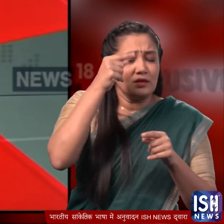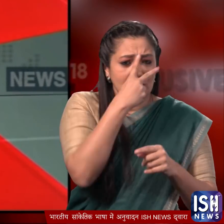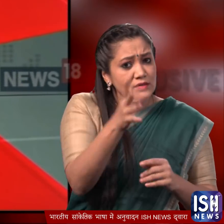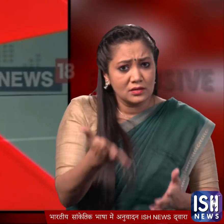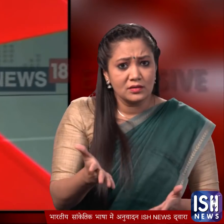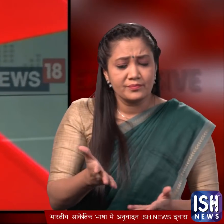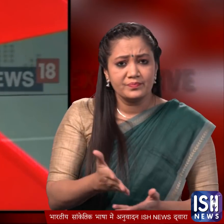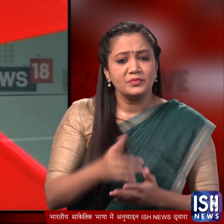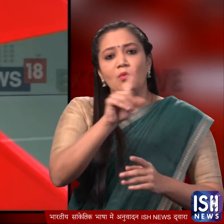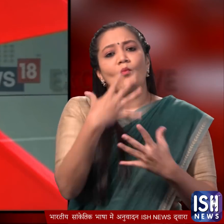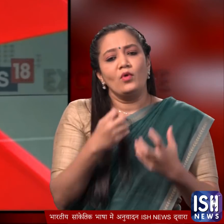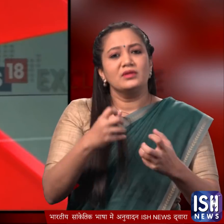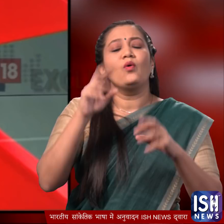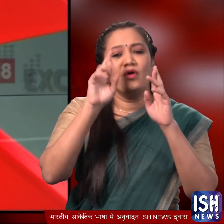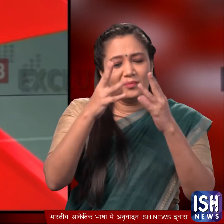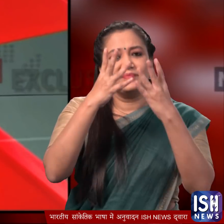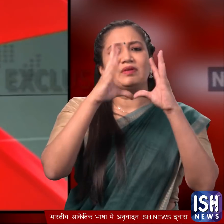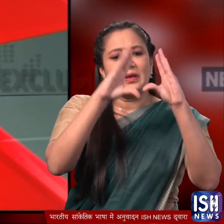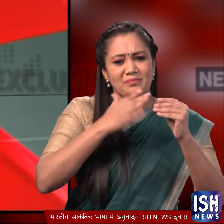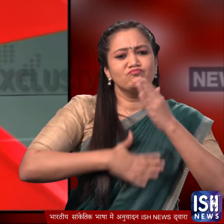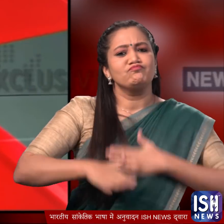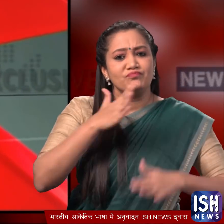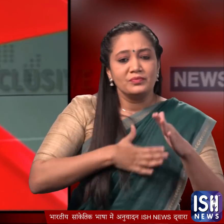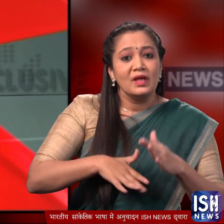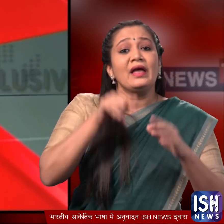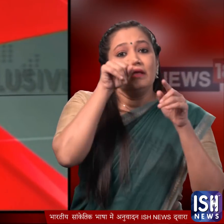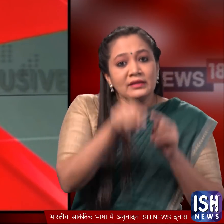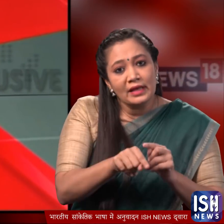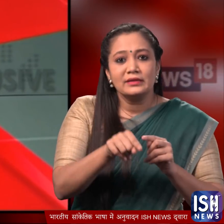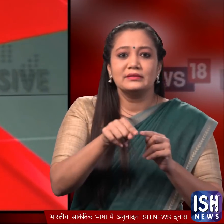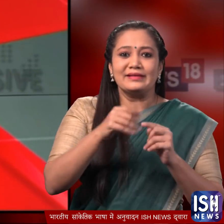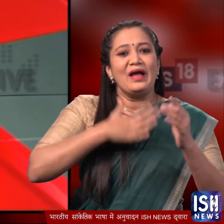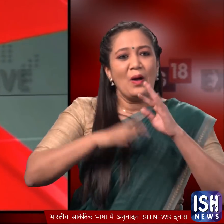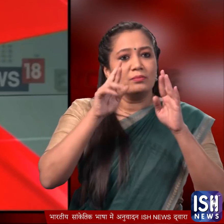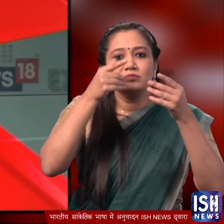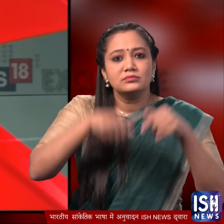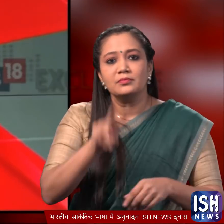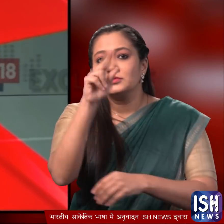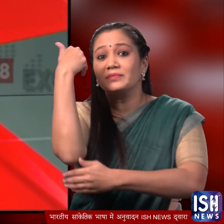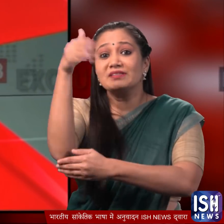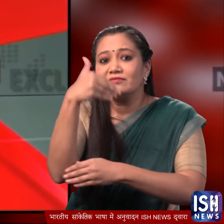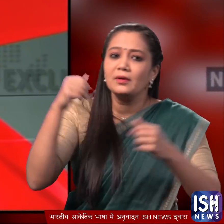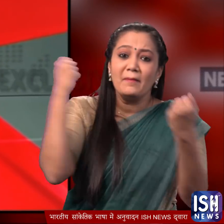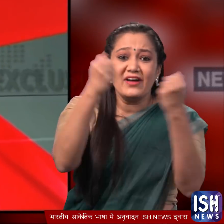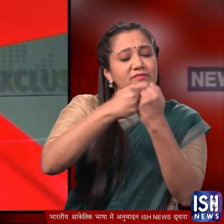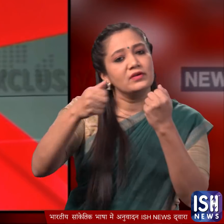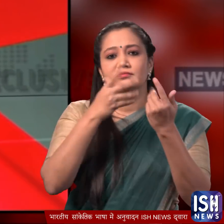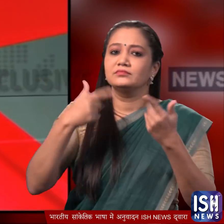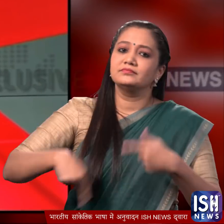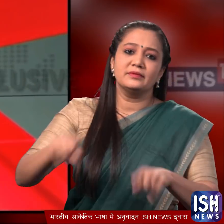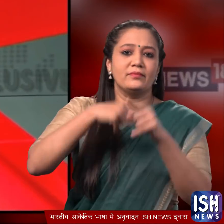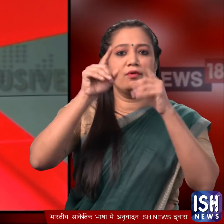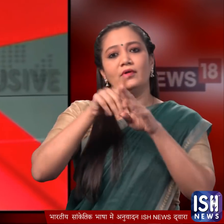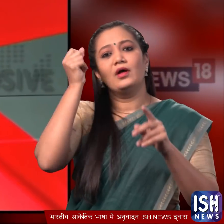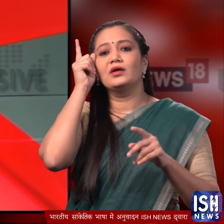जंजाल बन चुकी है। बस एक ही तसल्ली थी कि आंदोलन शांति से चल रहा है। यह भ्रम भी तथाकथित किसानों के झुंड ने 26 जनवरी को खत्म कर